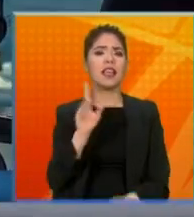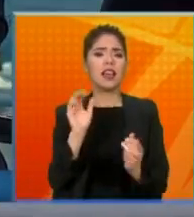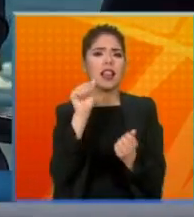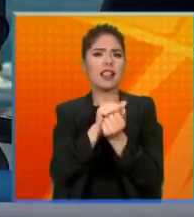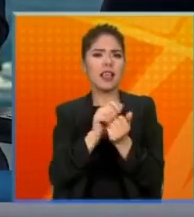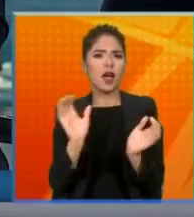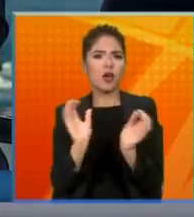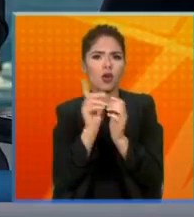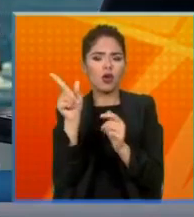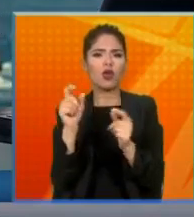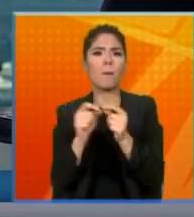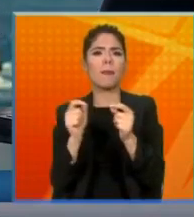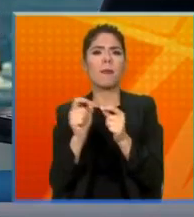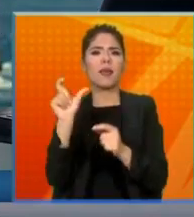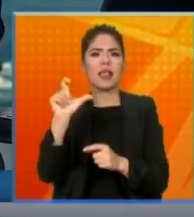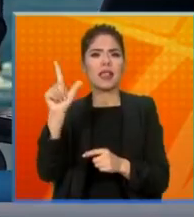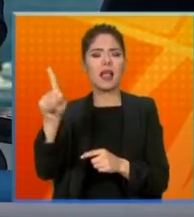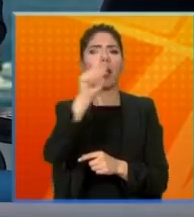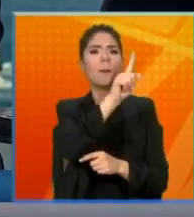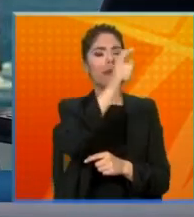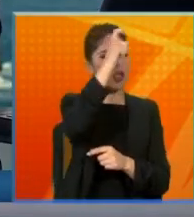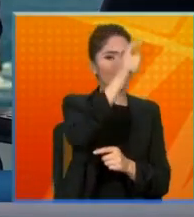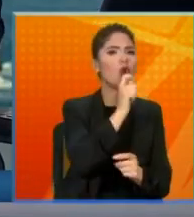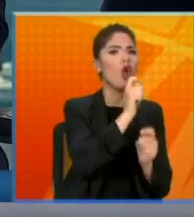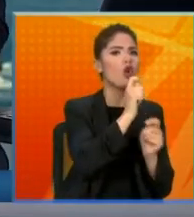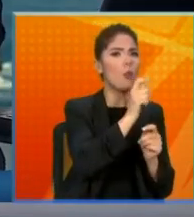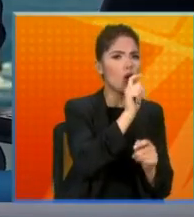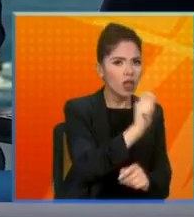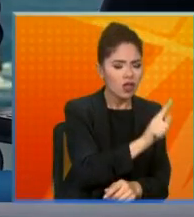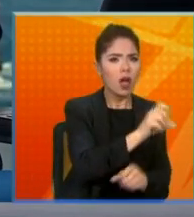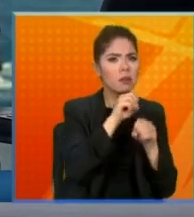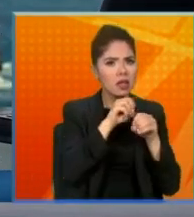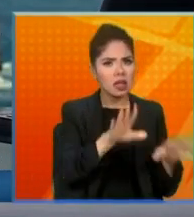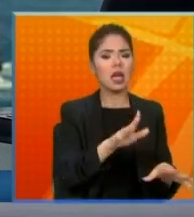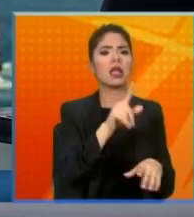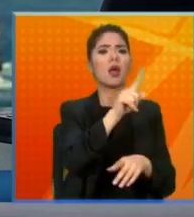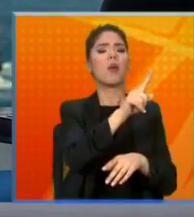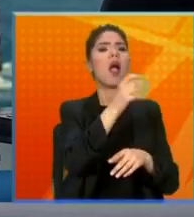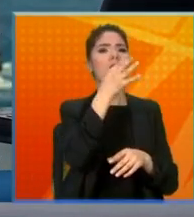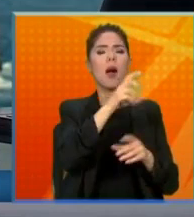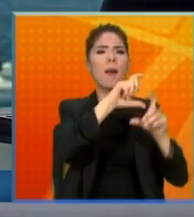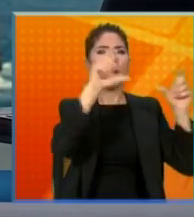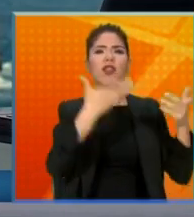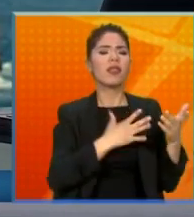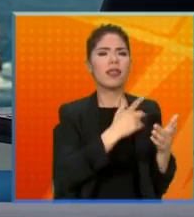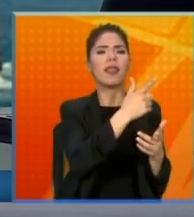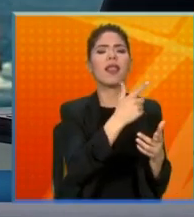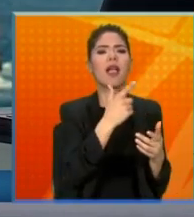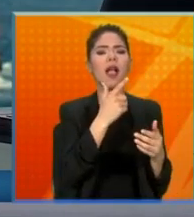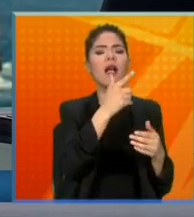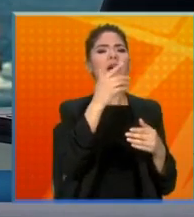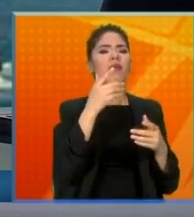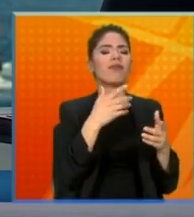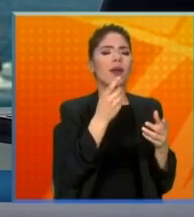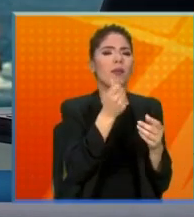İngiliz yayın kuruluşu BBC bir Türk'le röportaj yaptı, yayınladı. Haberin başlığı geçinemeyenler. Konuksa Fatma